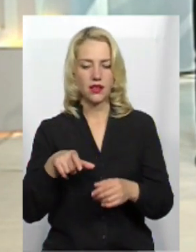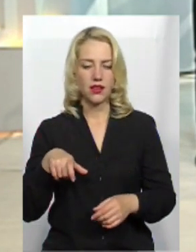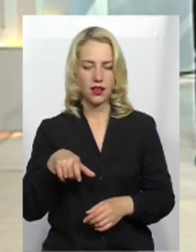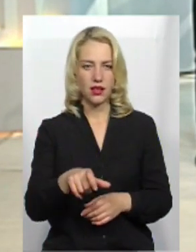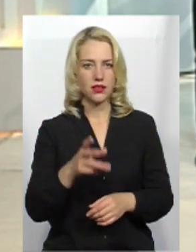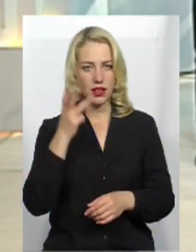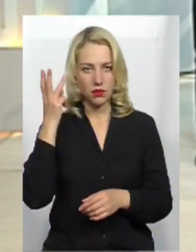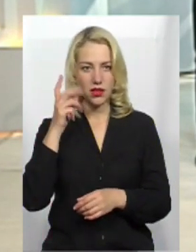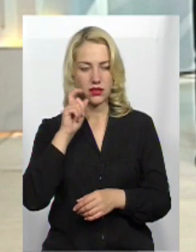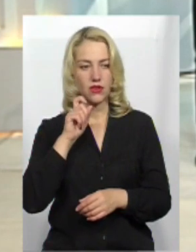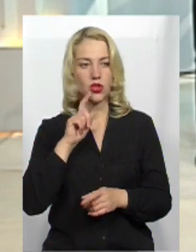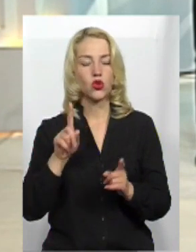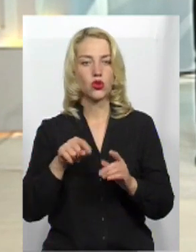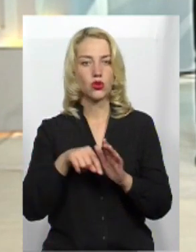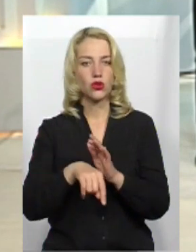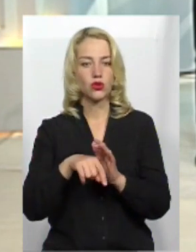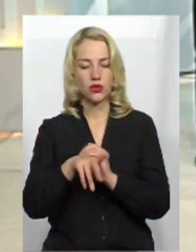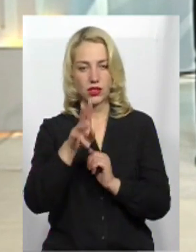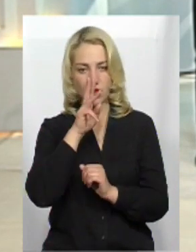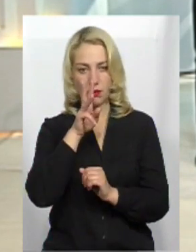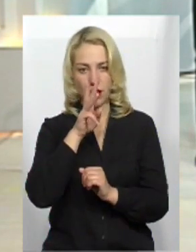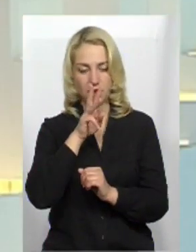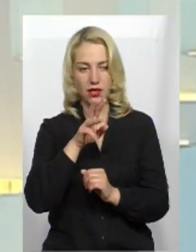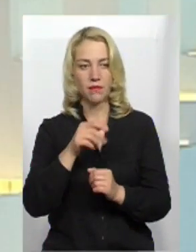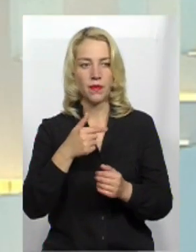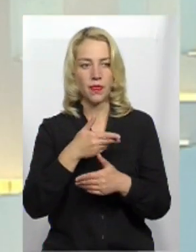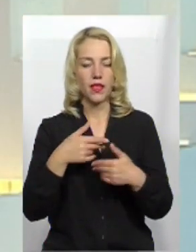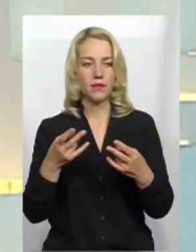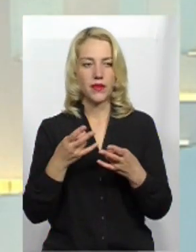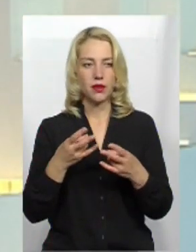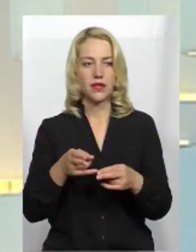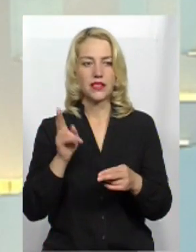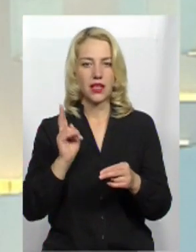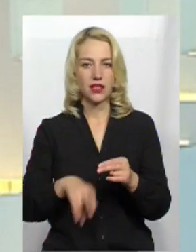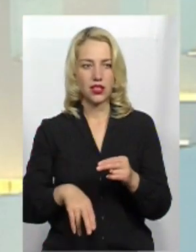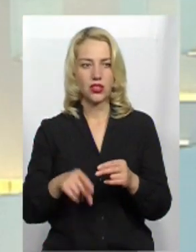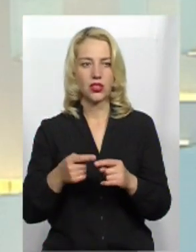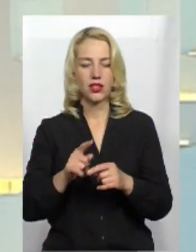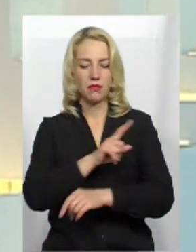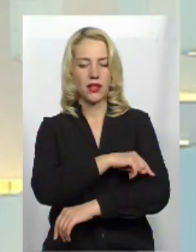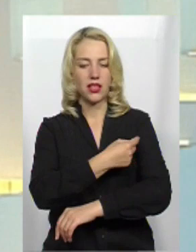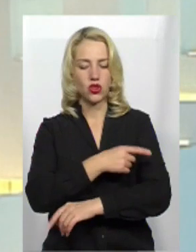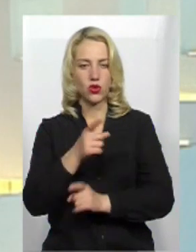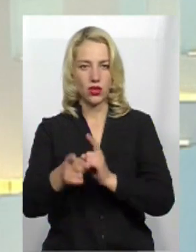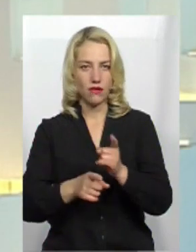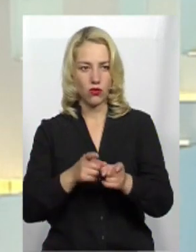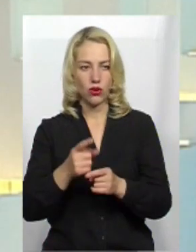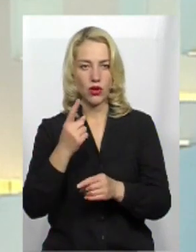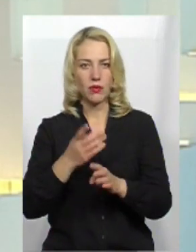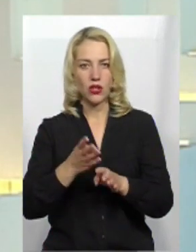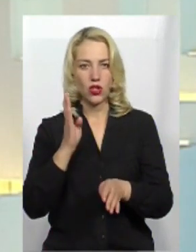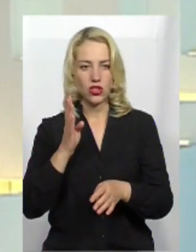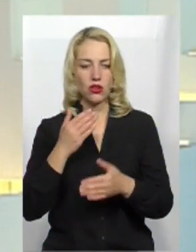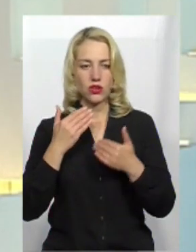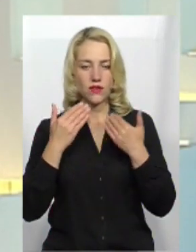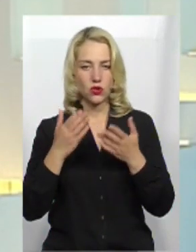там Хмельниць-Вінниця. Що стосовно заробітної плати, нам треба закінчити медичну реформу і в першу